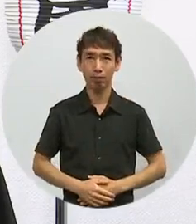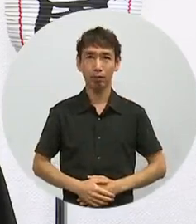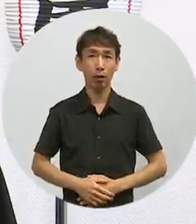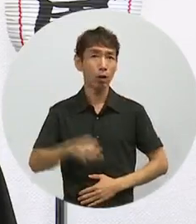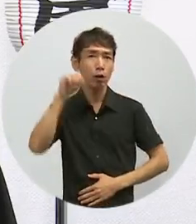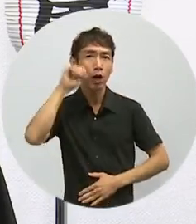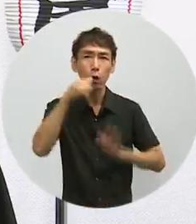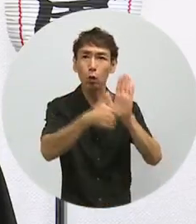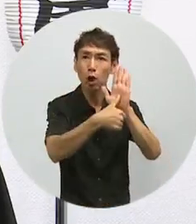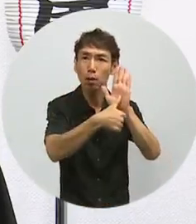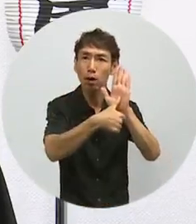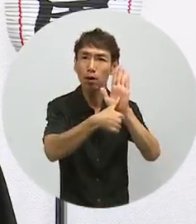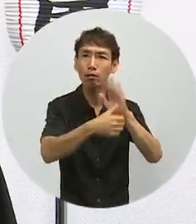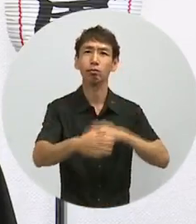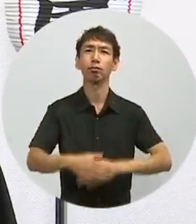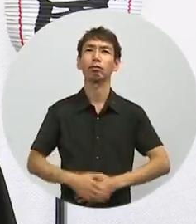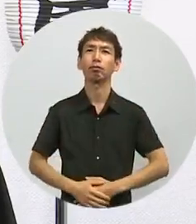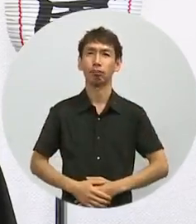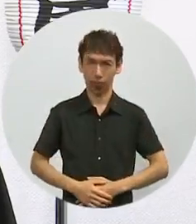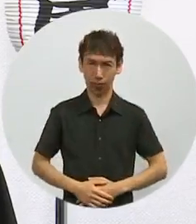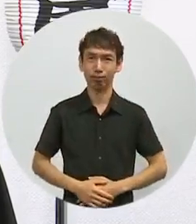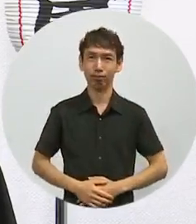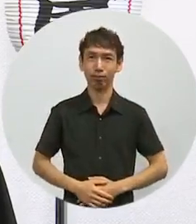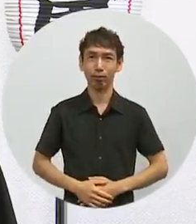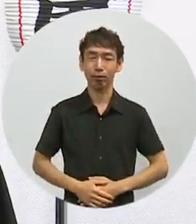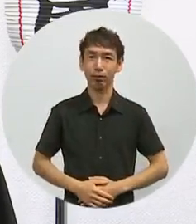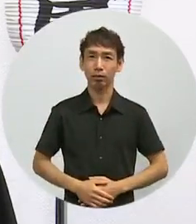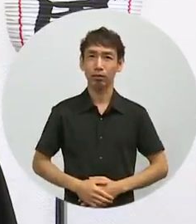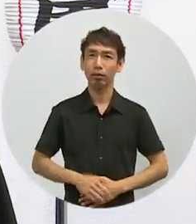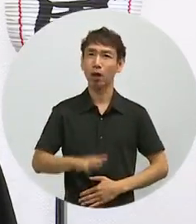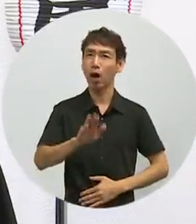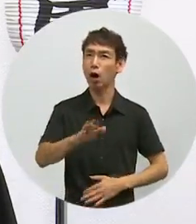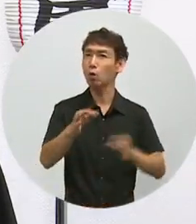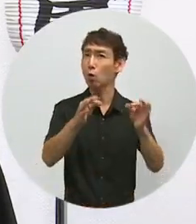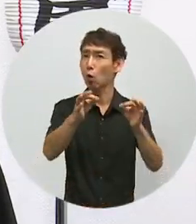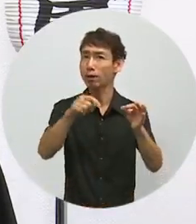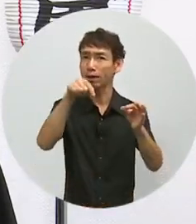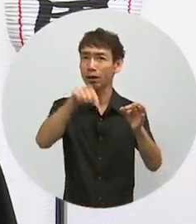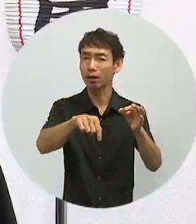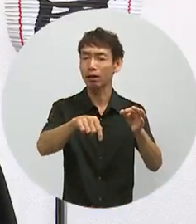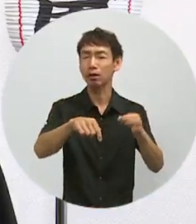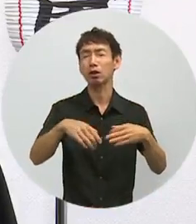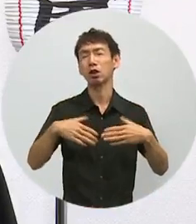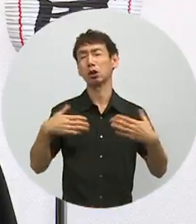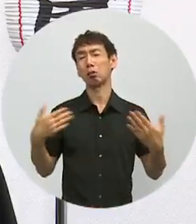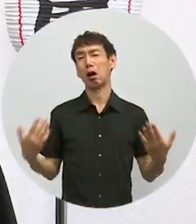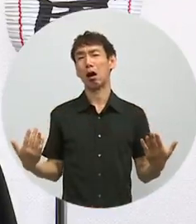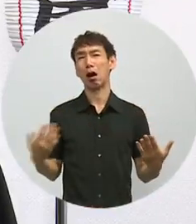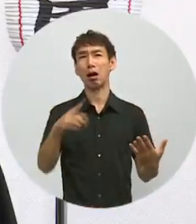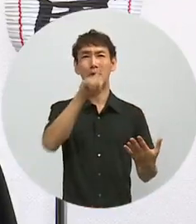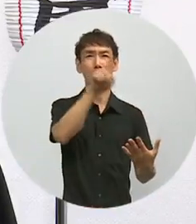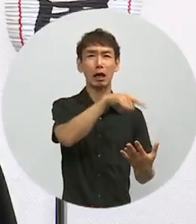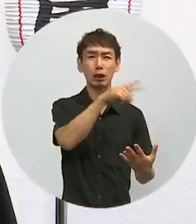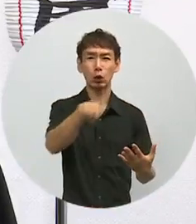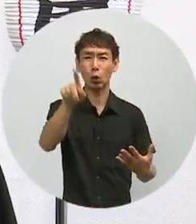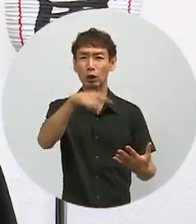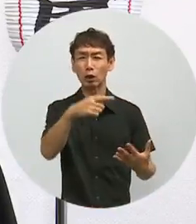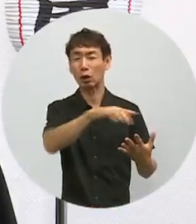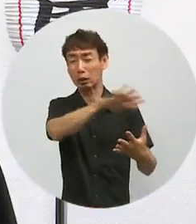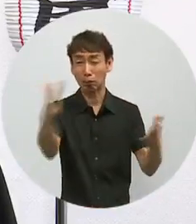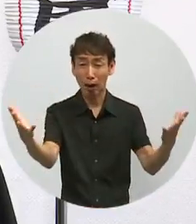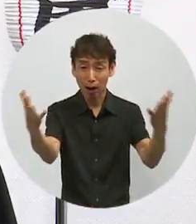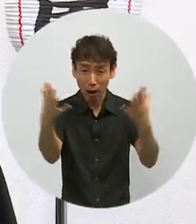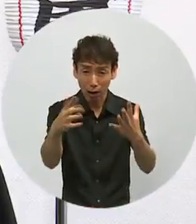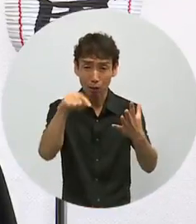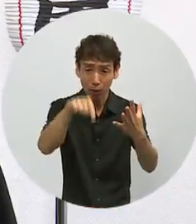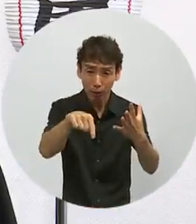猫の名前。あるお店に暇な連中が集まっていたそうです